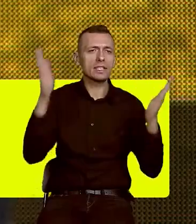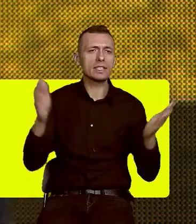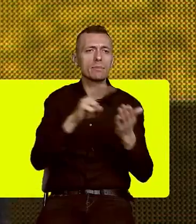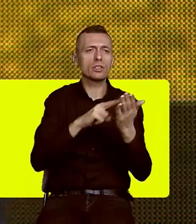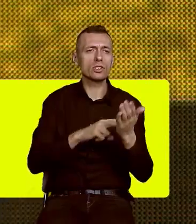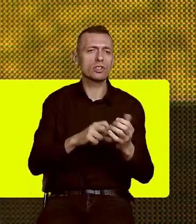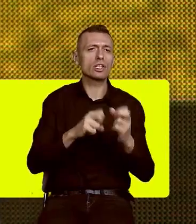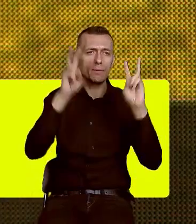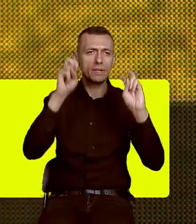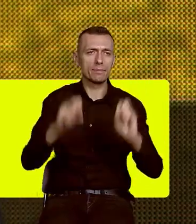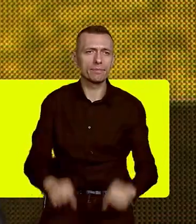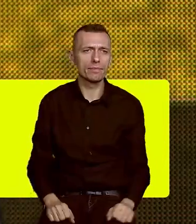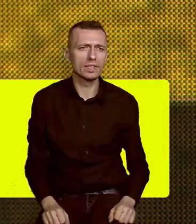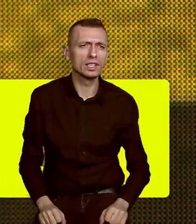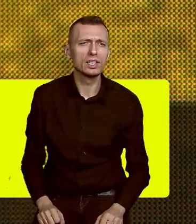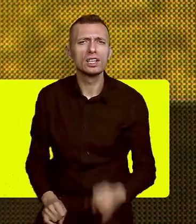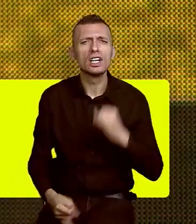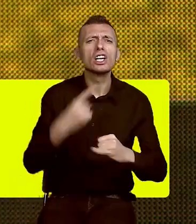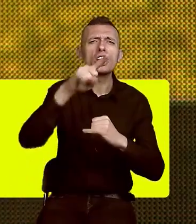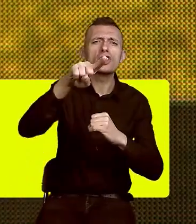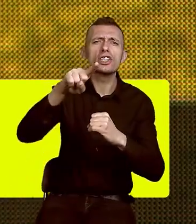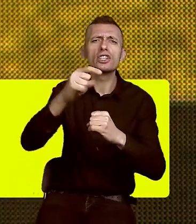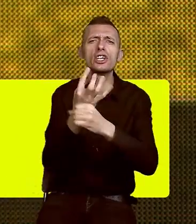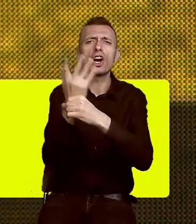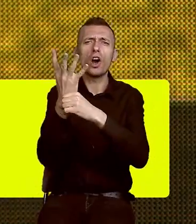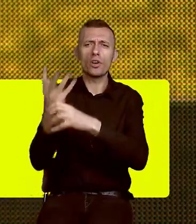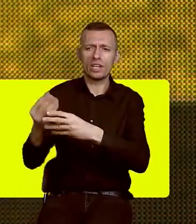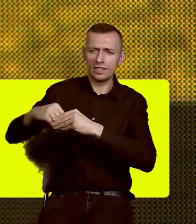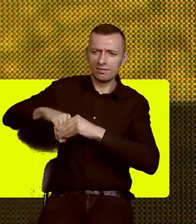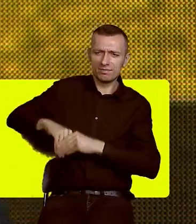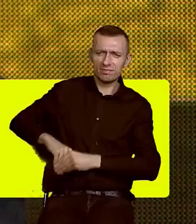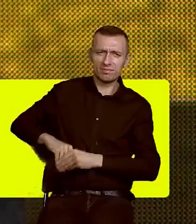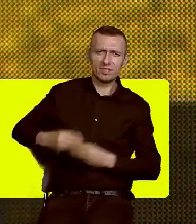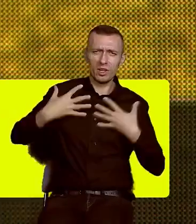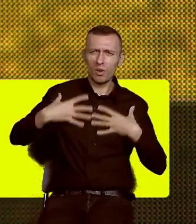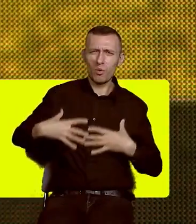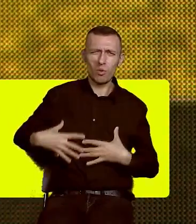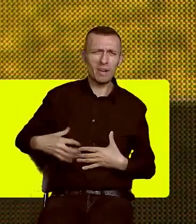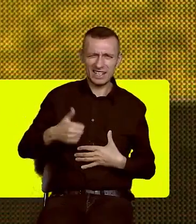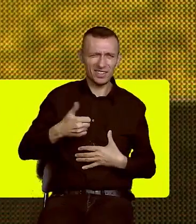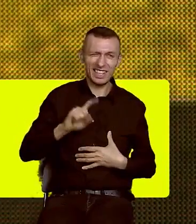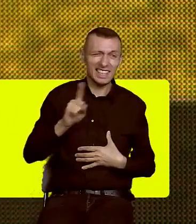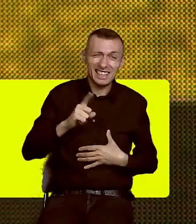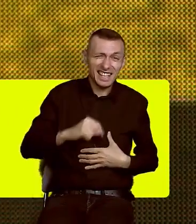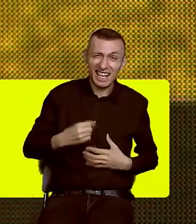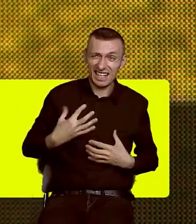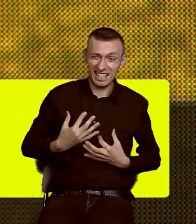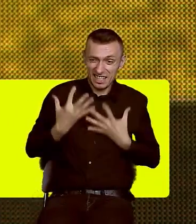do kieszeni, a jego szaty się nie spalą? Czy może ktoś chodzić po rozżarzonych węglach, a się nie poparzy?